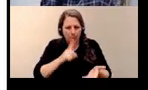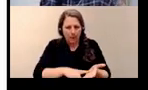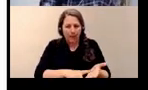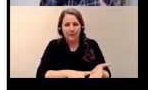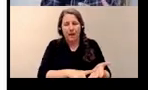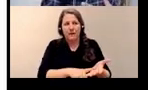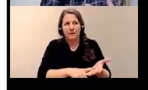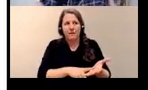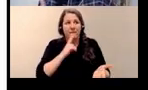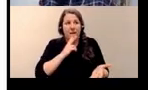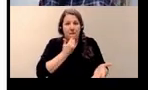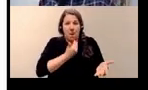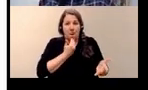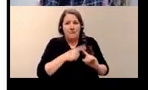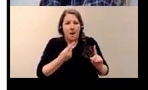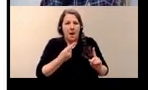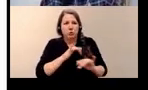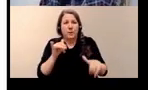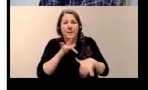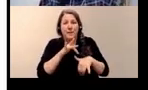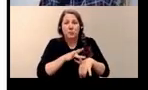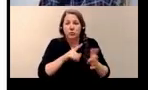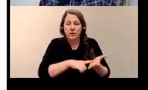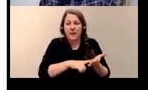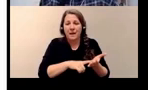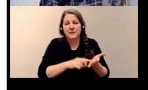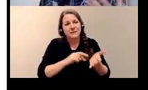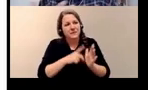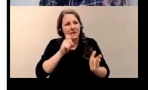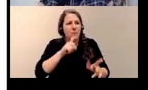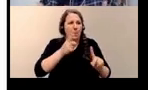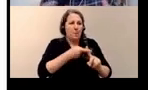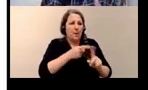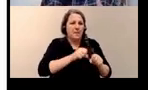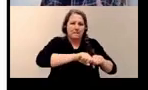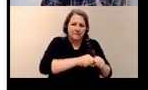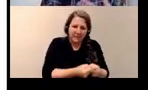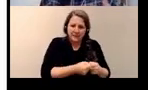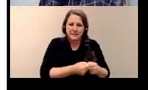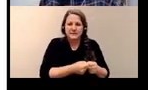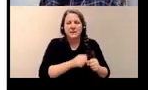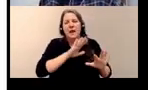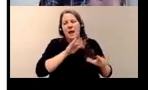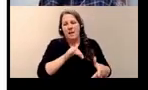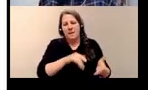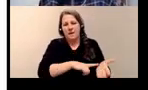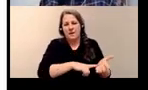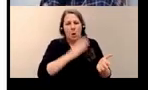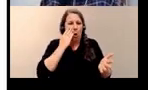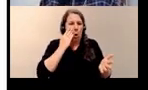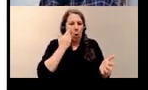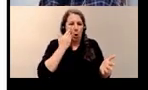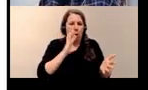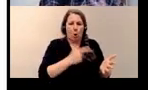aussi que pour chaque modèle, chaque nouveau modèle qui sort sur le marché, il faudra forcément adapter les techniques et puis améliorer